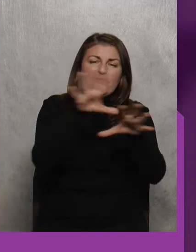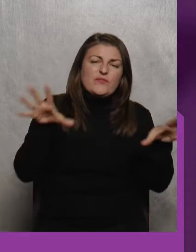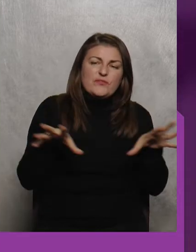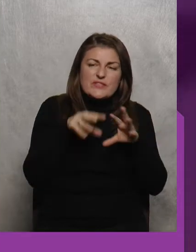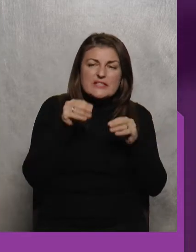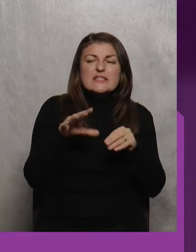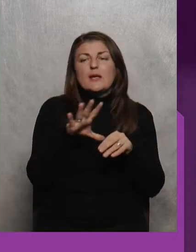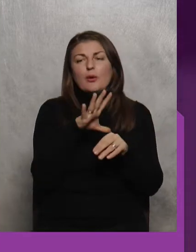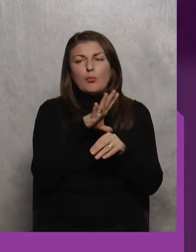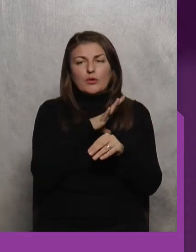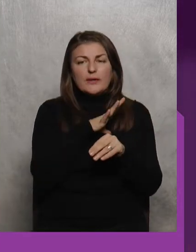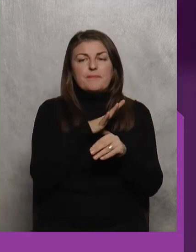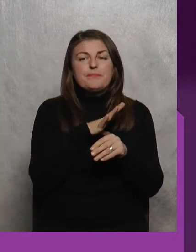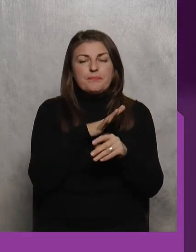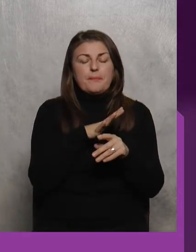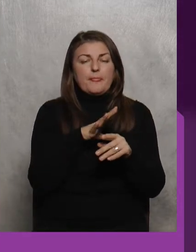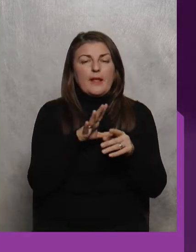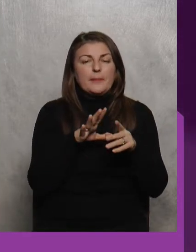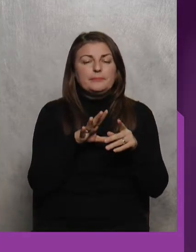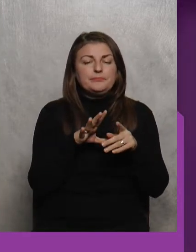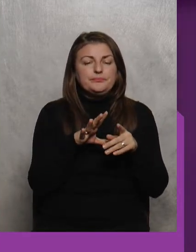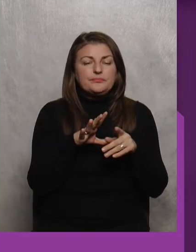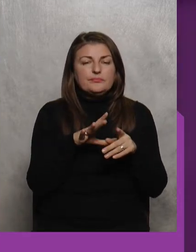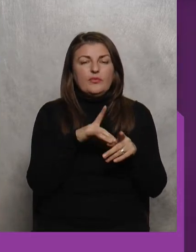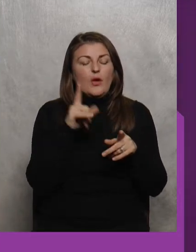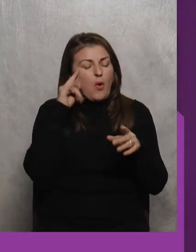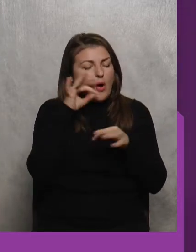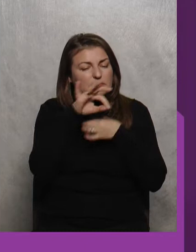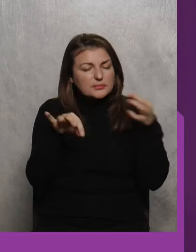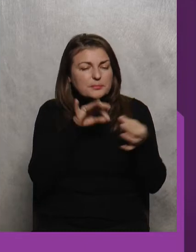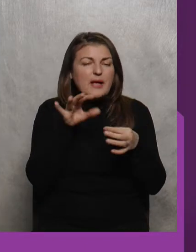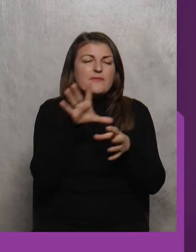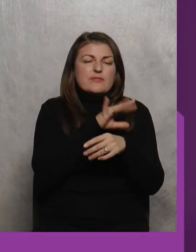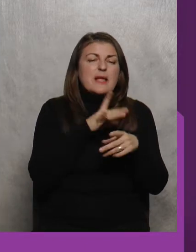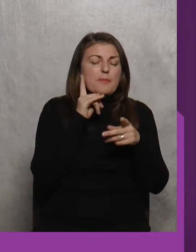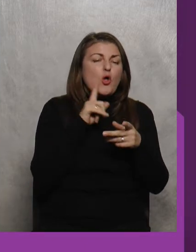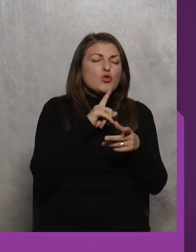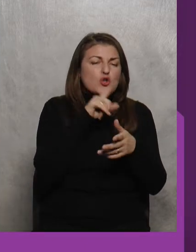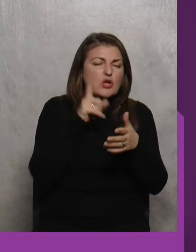підлягали осмисленню, підлягали